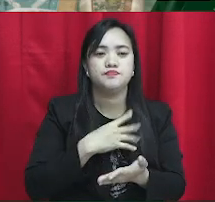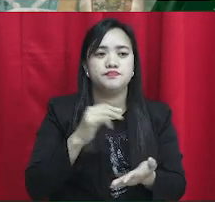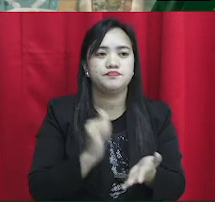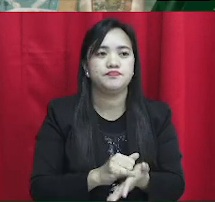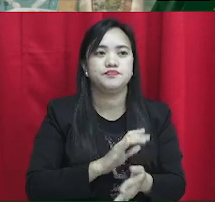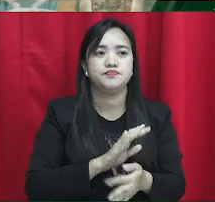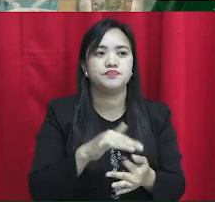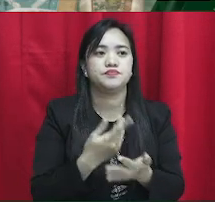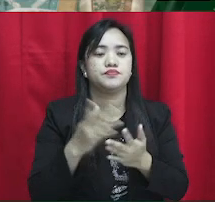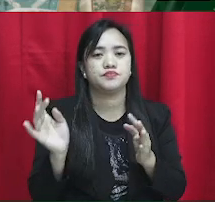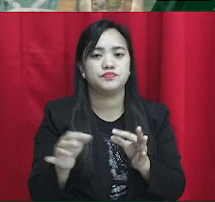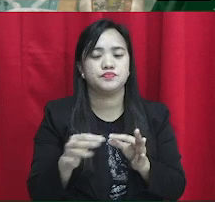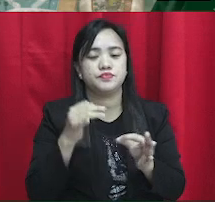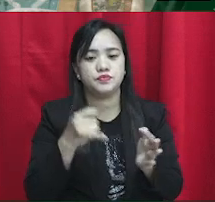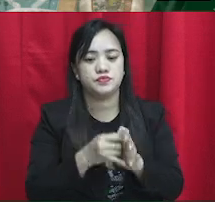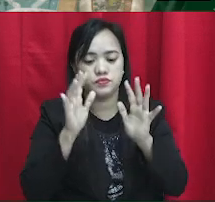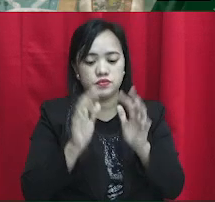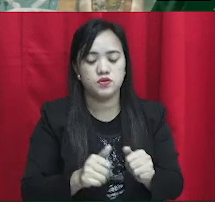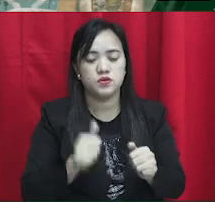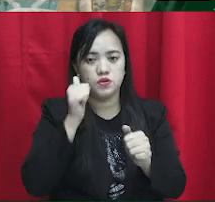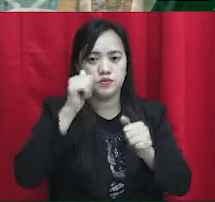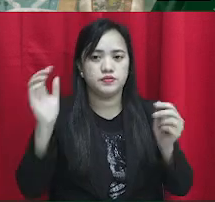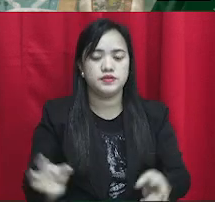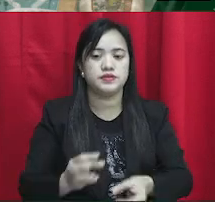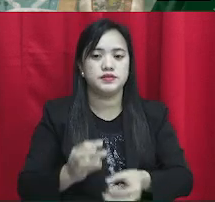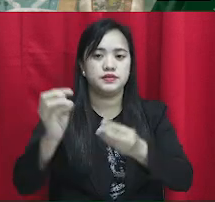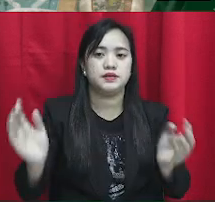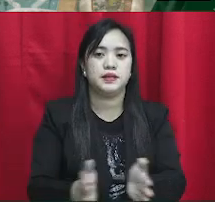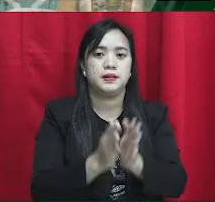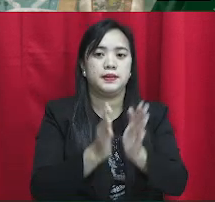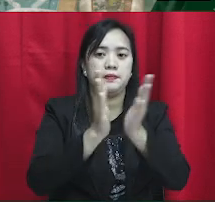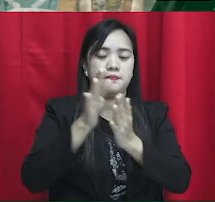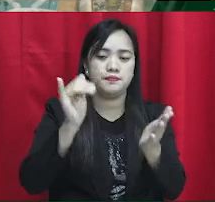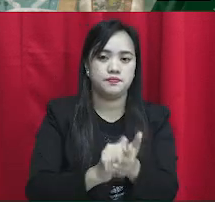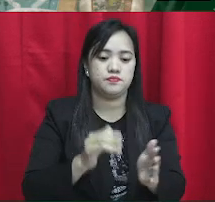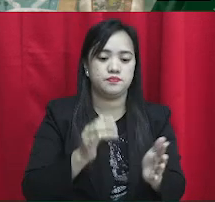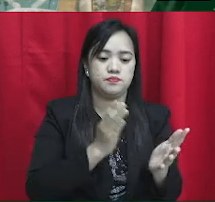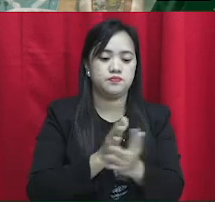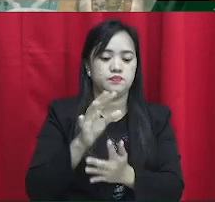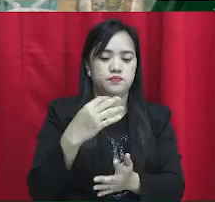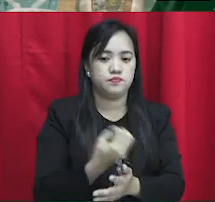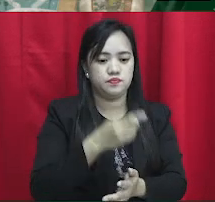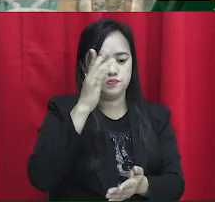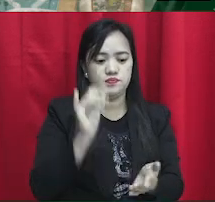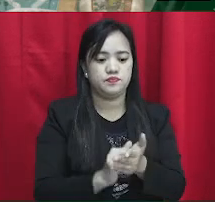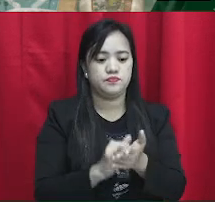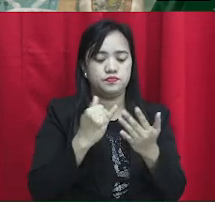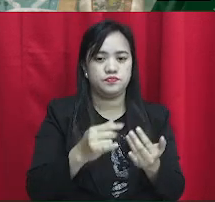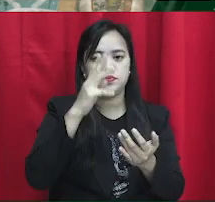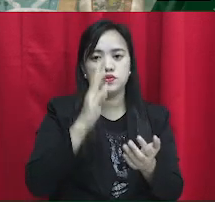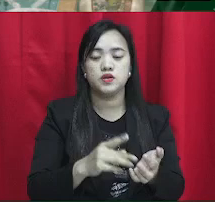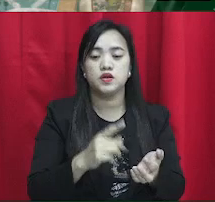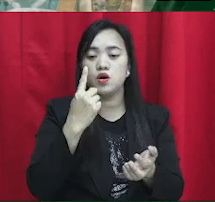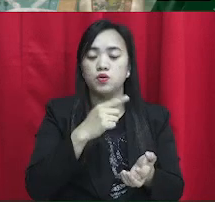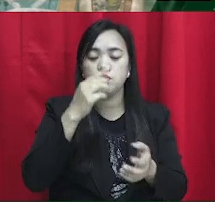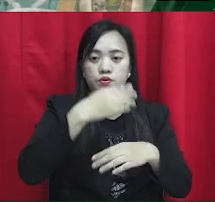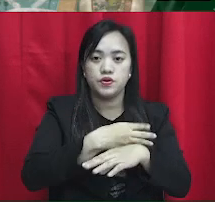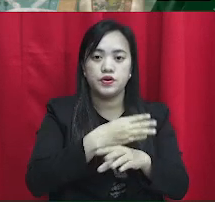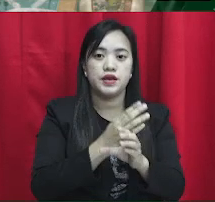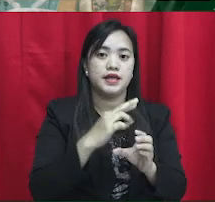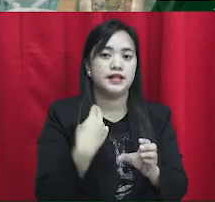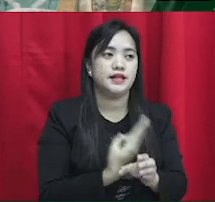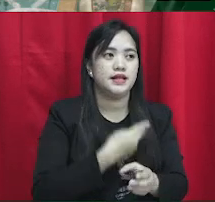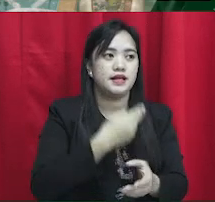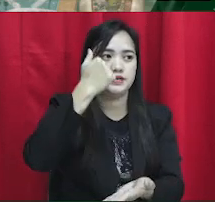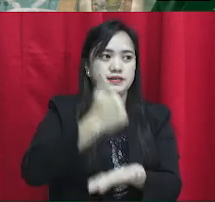ay nagmamagnify at nagre-rejoice sa ating Panginoon na siya namang lumikha sa atin talaga. Amen.